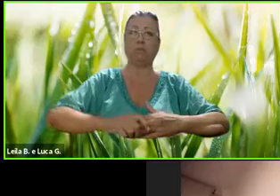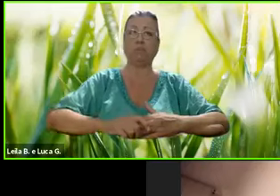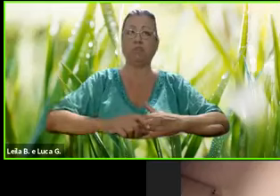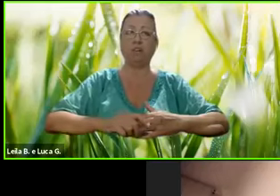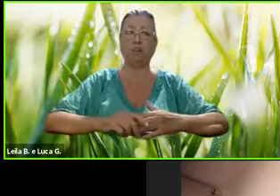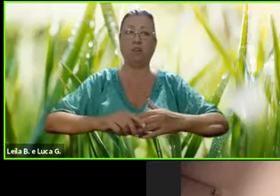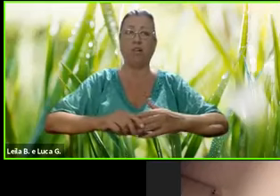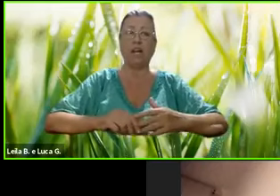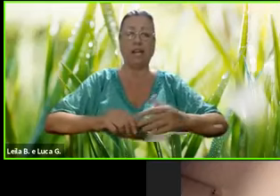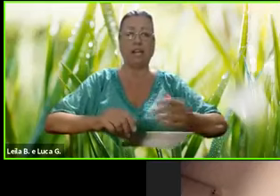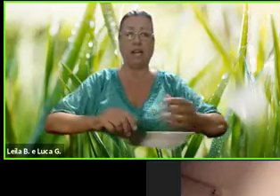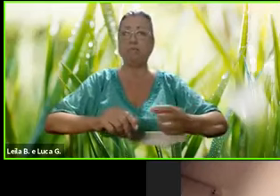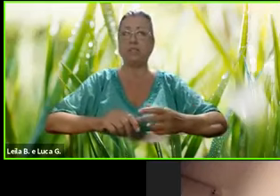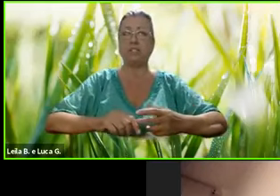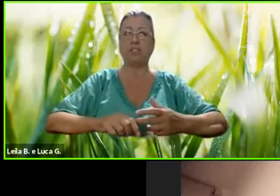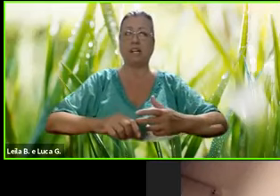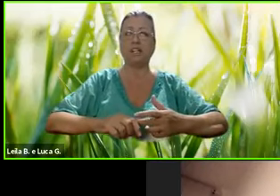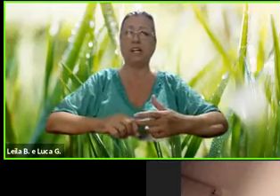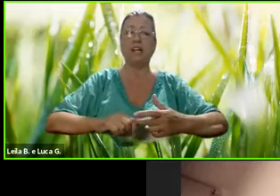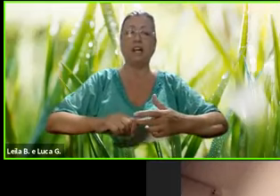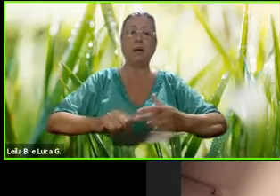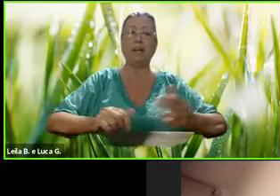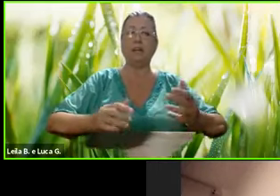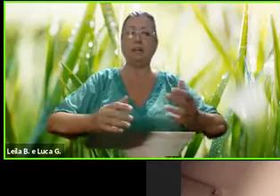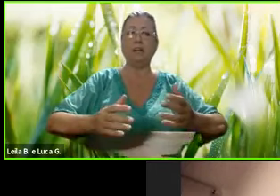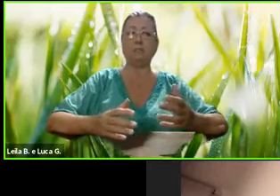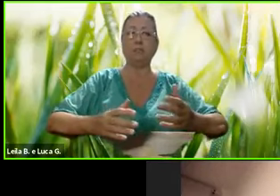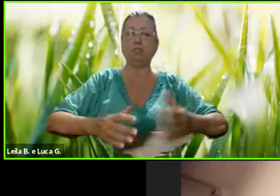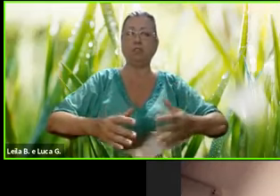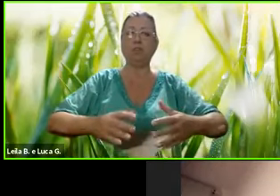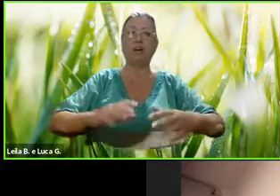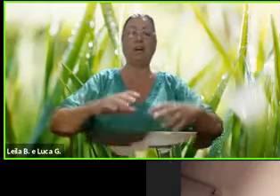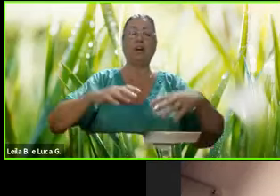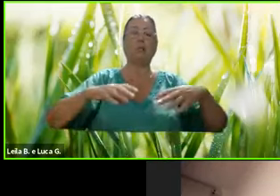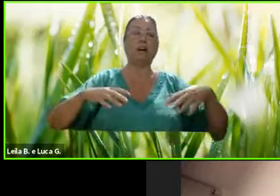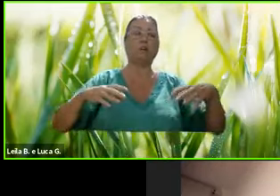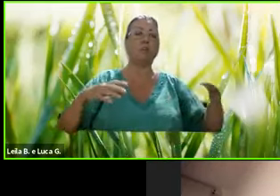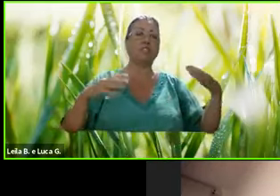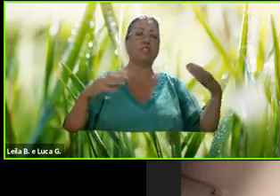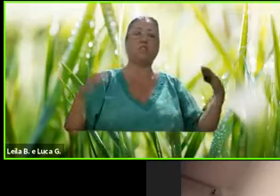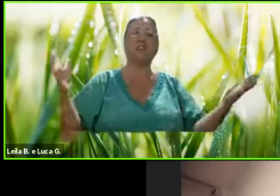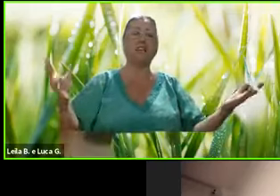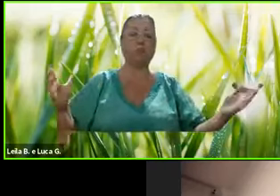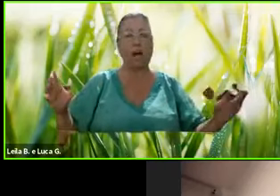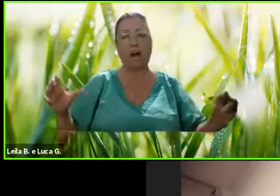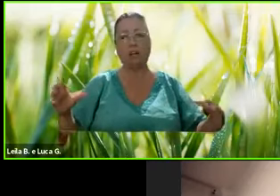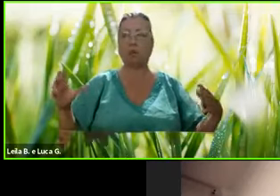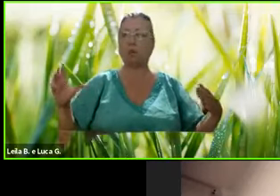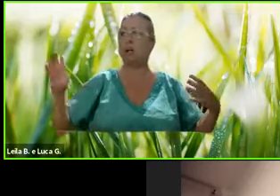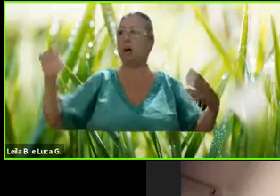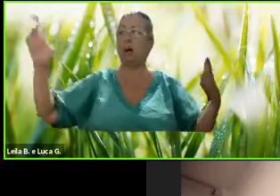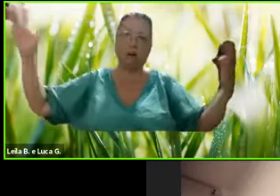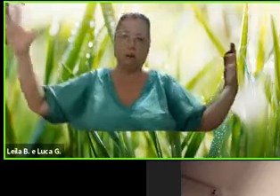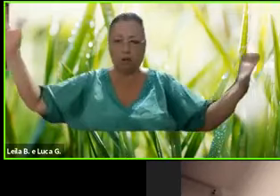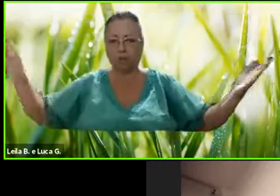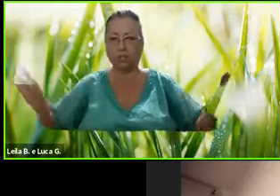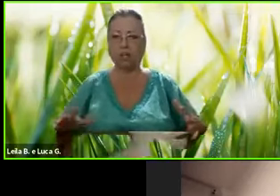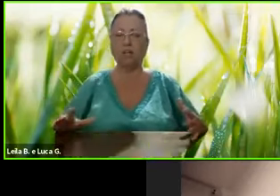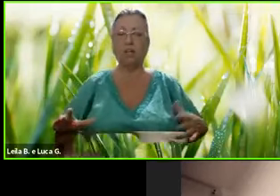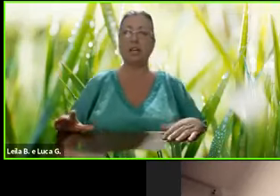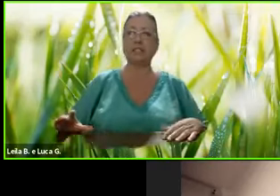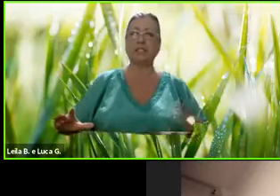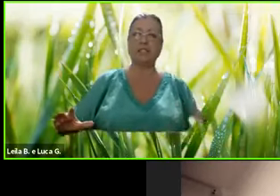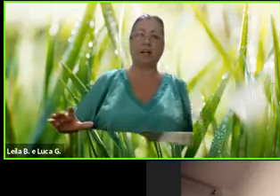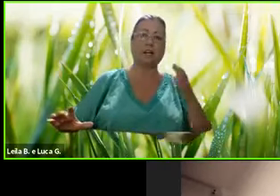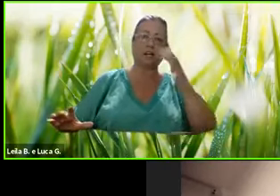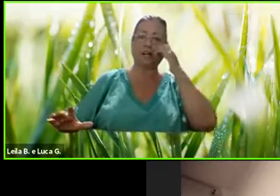che stiamo facendo, è impressionante. E perciò non è una cosa soprannaturale, una cosa oh,